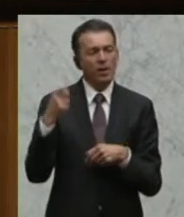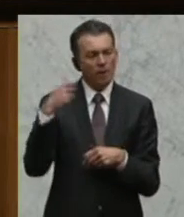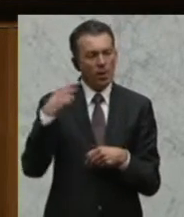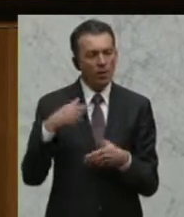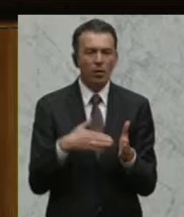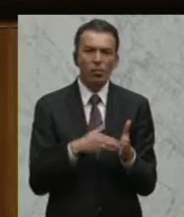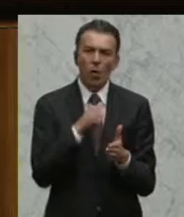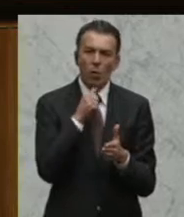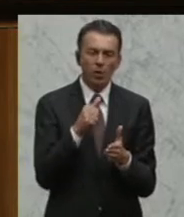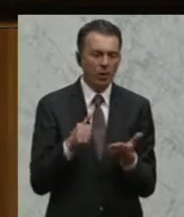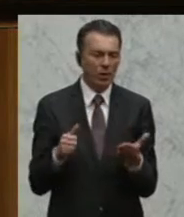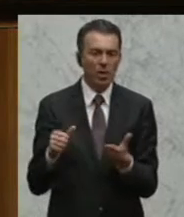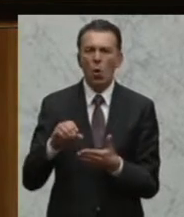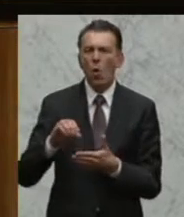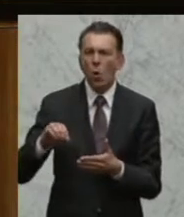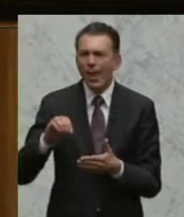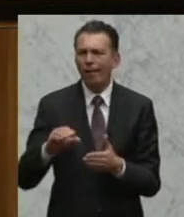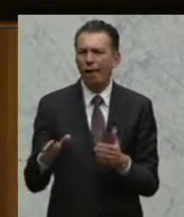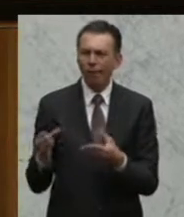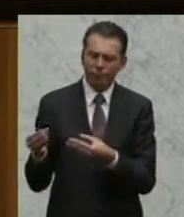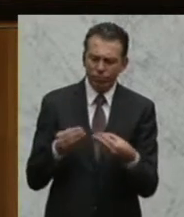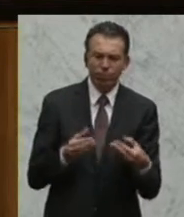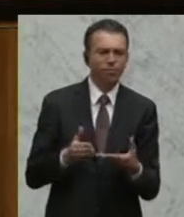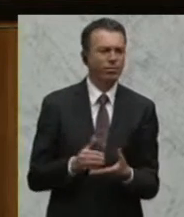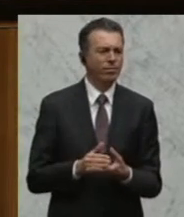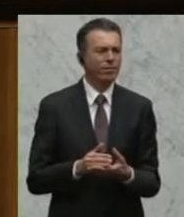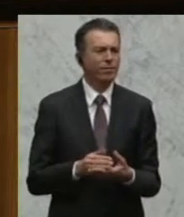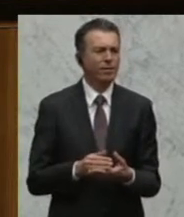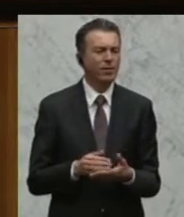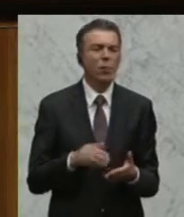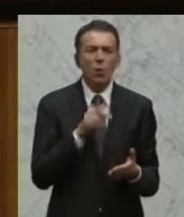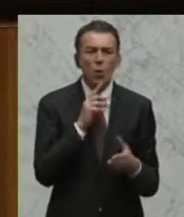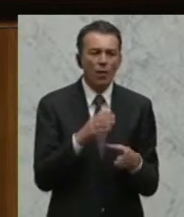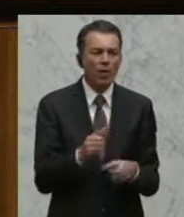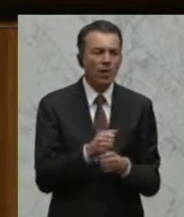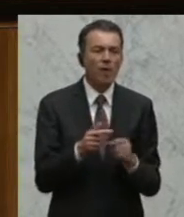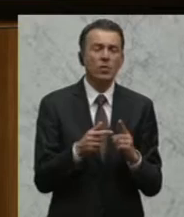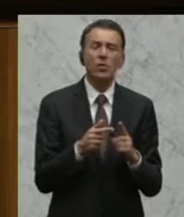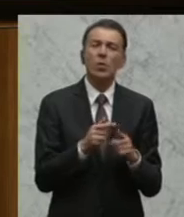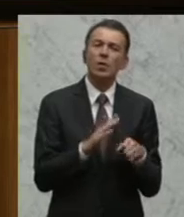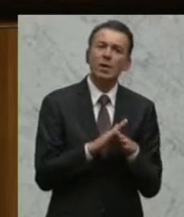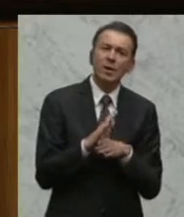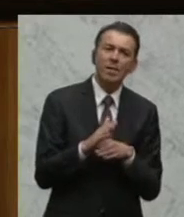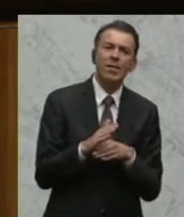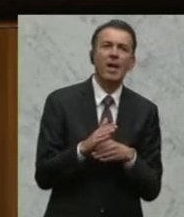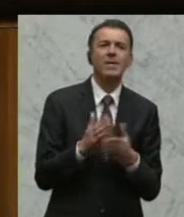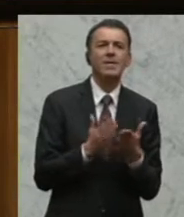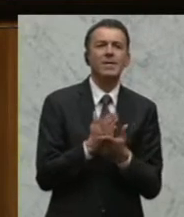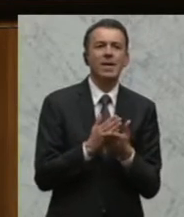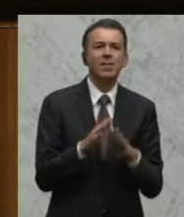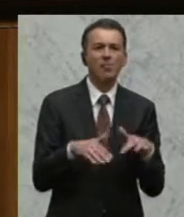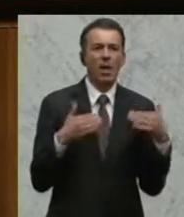Ich brauche jetzt nicht das Gutachten Oehlinger heranziehen. Ich brauche nur den Verfassungs- und den Legislativdienst des Parlaments